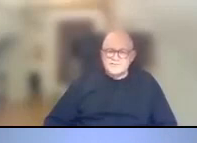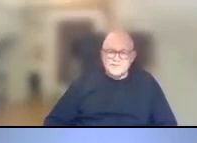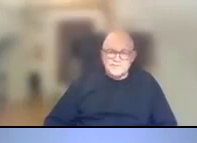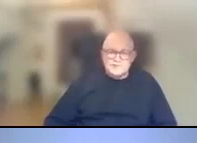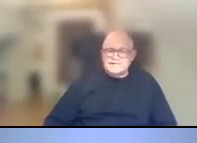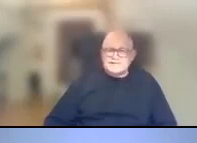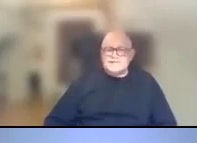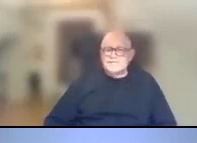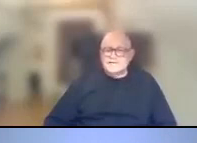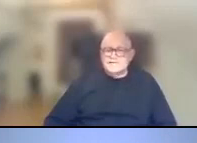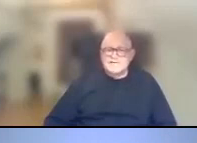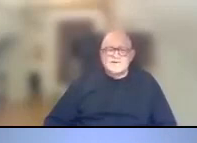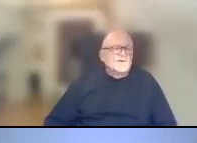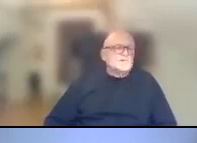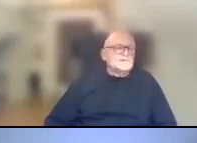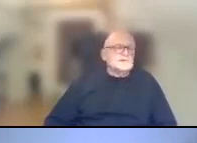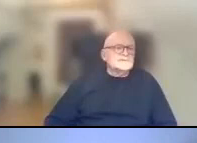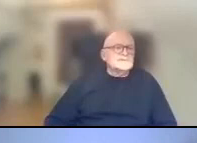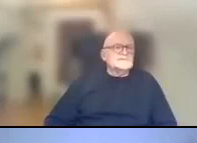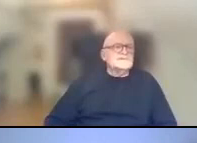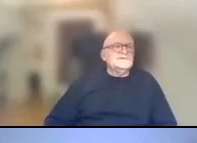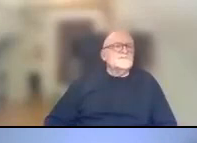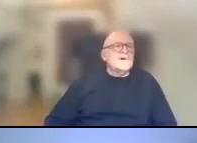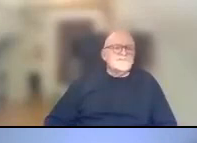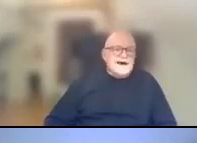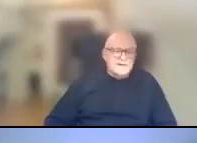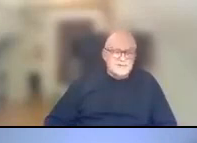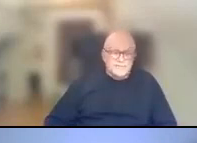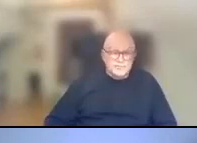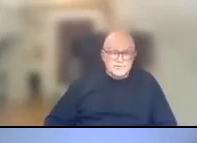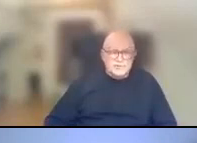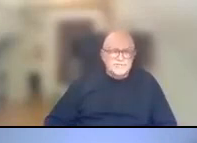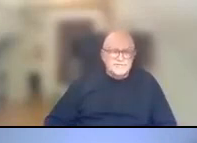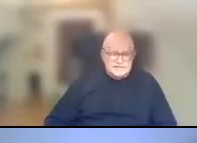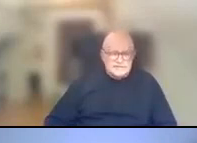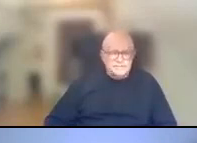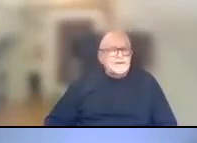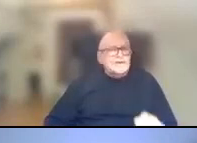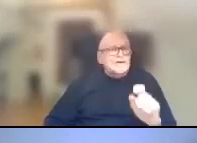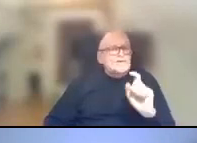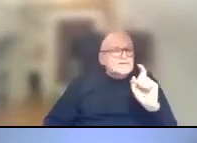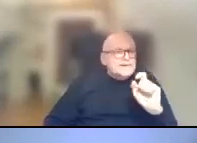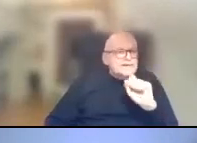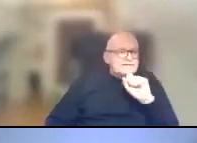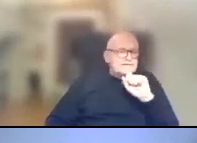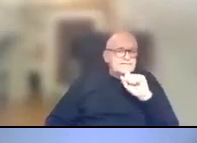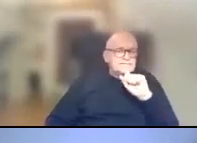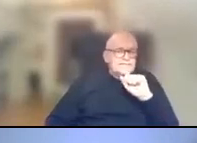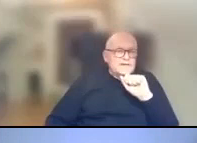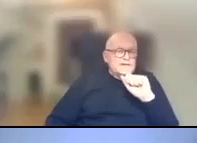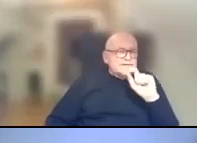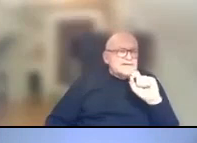Vorgesetzten beliebt und geschätzt gewesen, und dass er jetzt das Klinikum auf eigenen Wunsch verlasse. Bitte bedenken